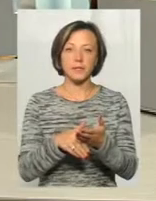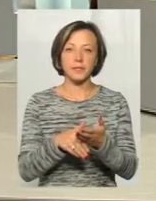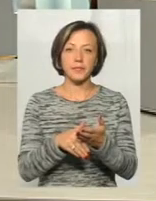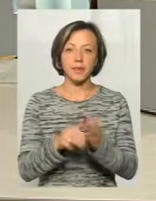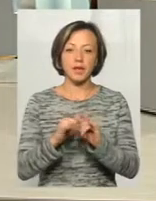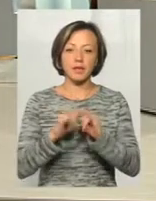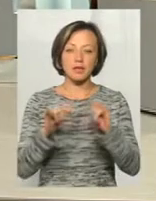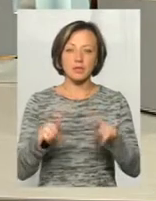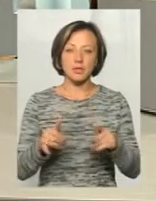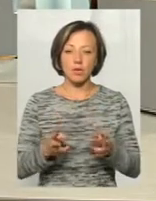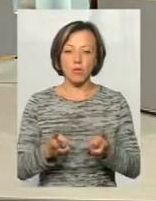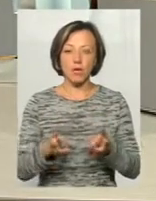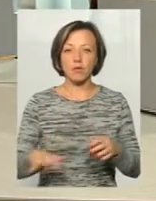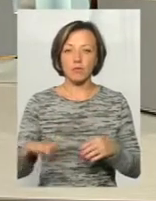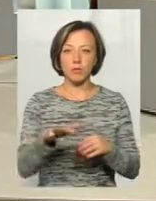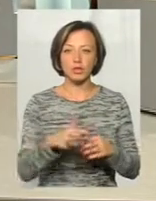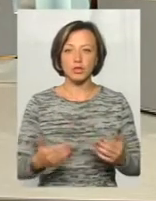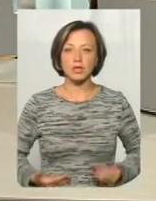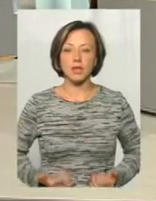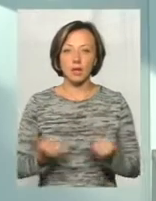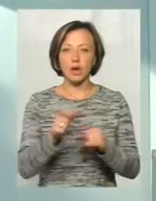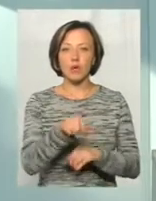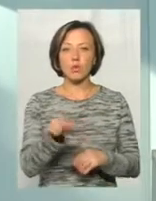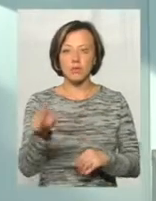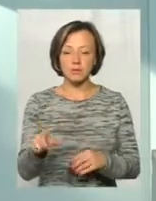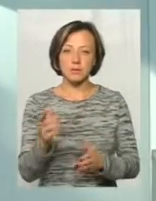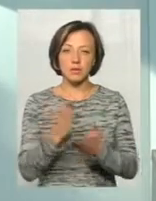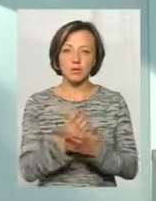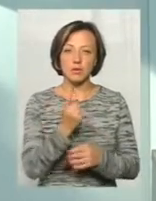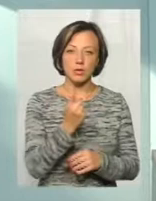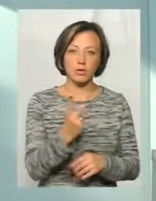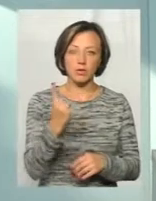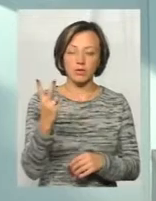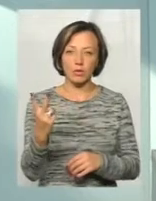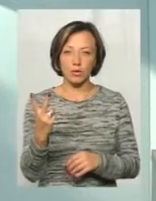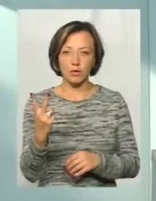тобто збільшена опалювальна площа житла для осіб, які складаються з однієї,